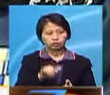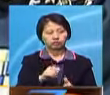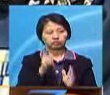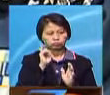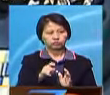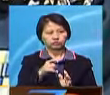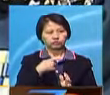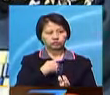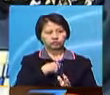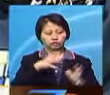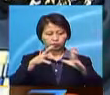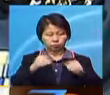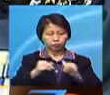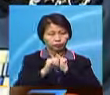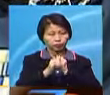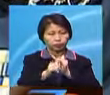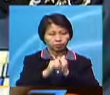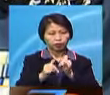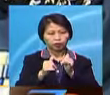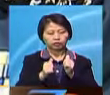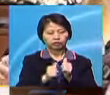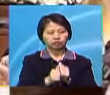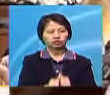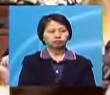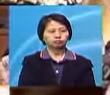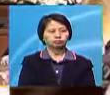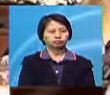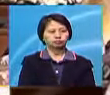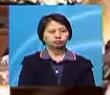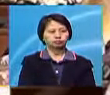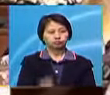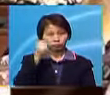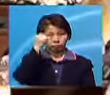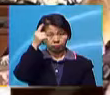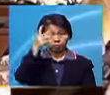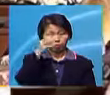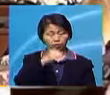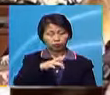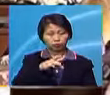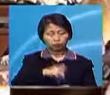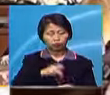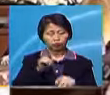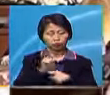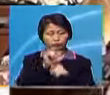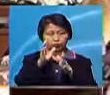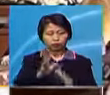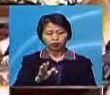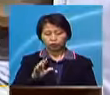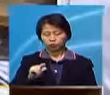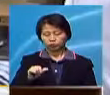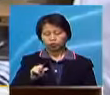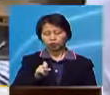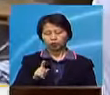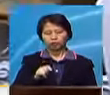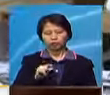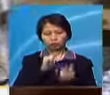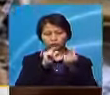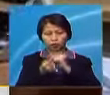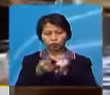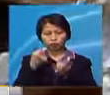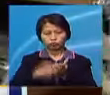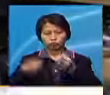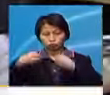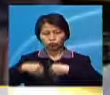perlu kita tangani bersama dengan pihak-pihak berkenaan. Pemahaman dan sentimen pengguna terhadap GST yang menggantikan